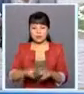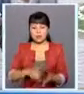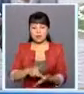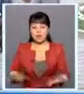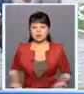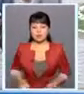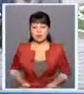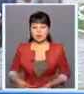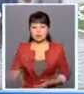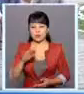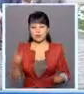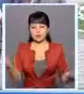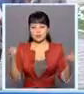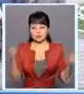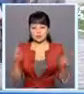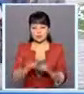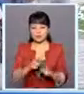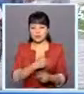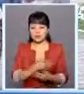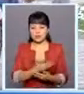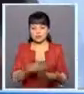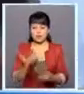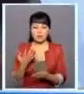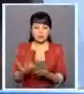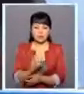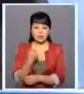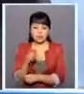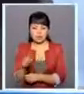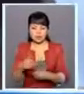тұрғындары спортшыларға деген ізгі тілектерін жазып жеңіс тілеуде.